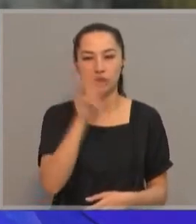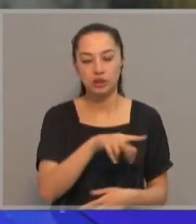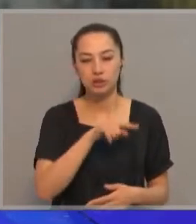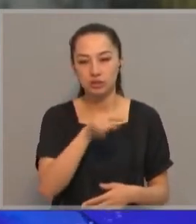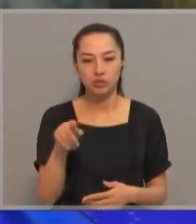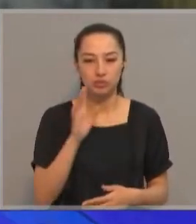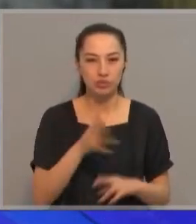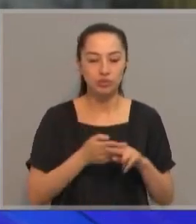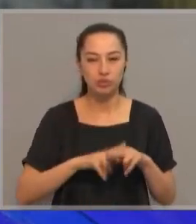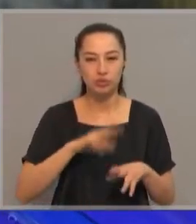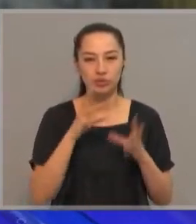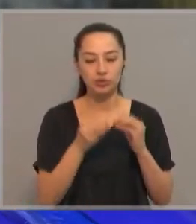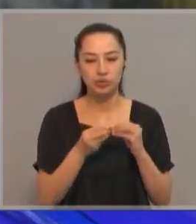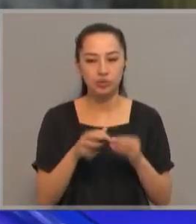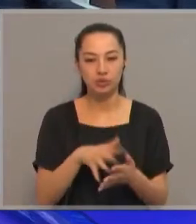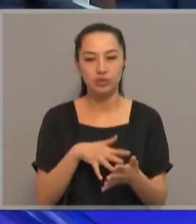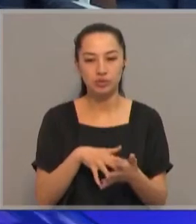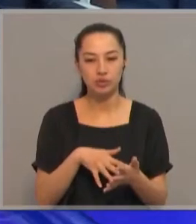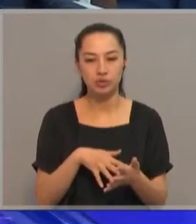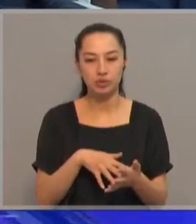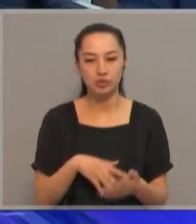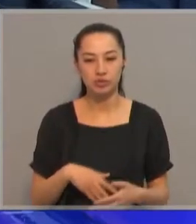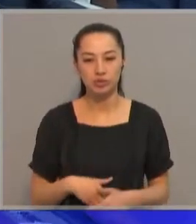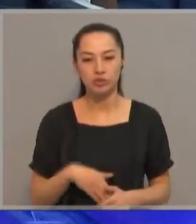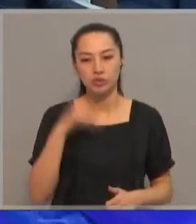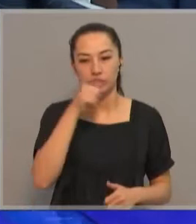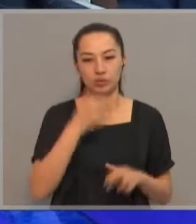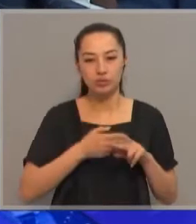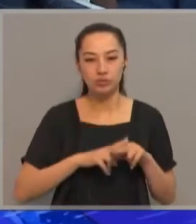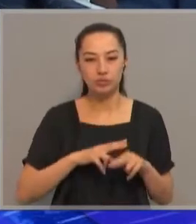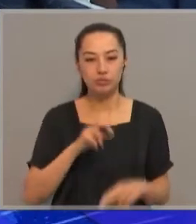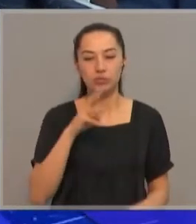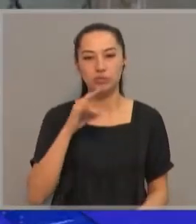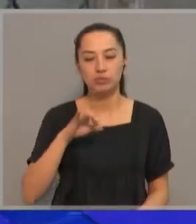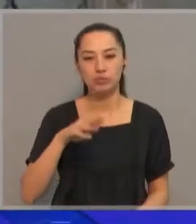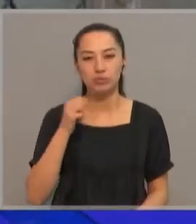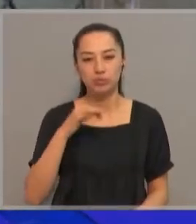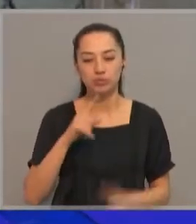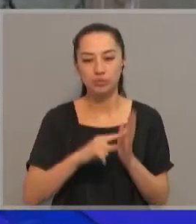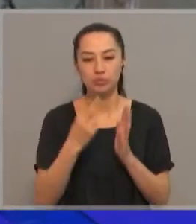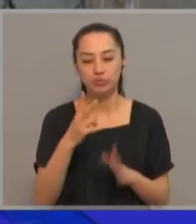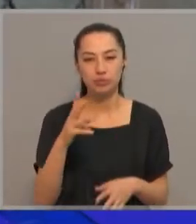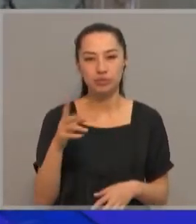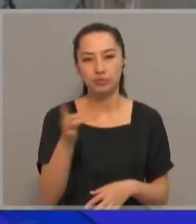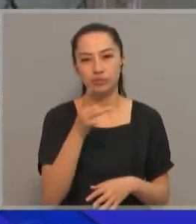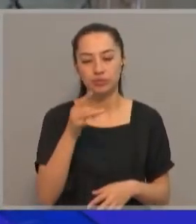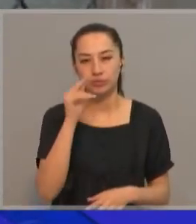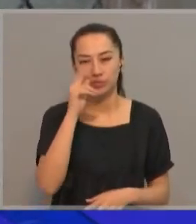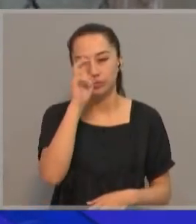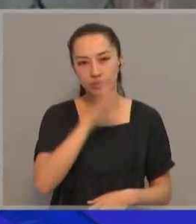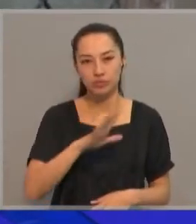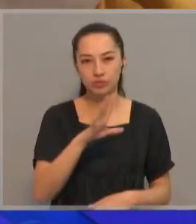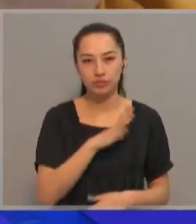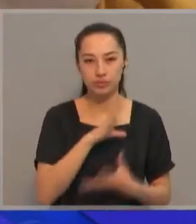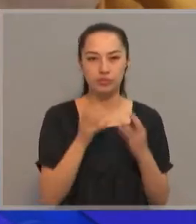Эта работа в данном направлении будет продолжена. С начала текущего года Мурат Айтенов посетил все 72 населенных пункта мегаполиса, где